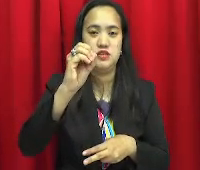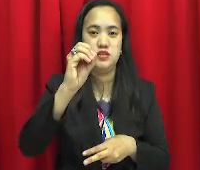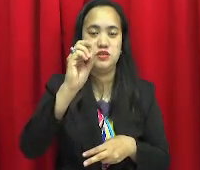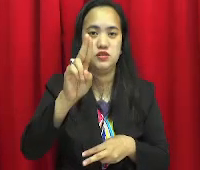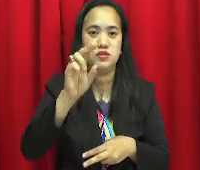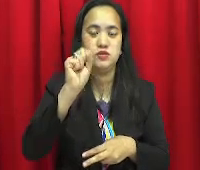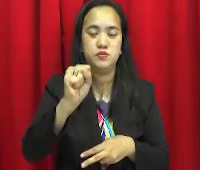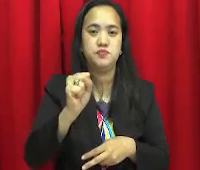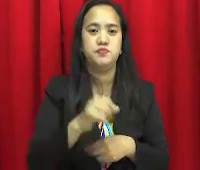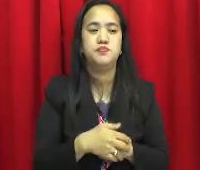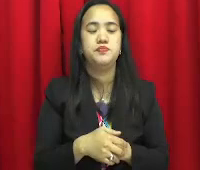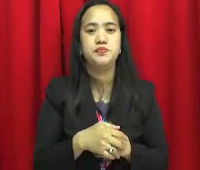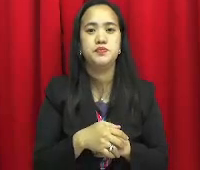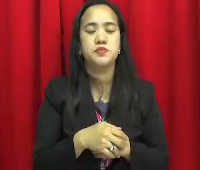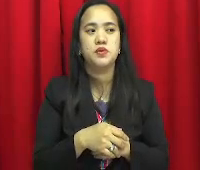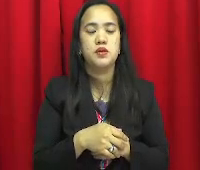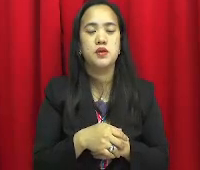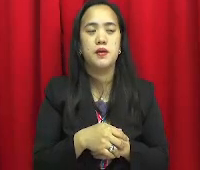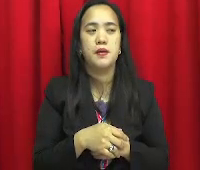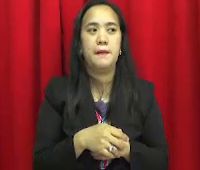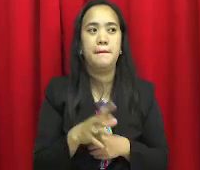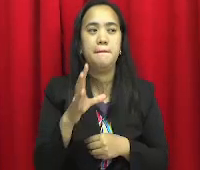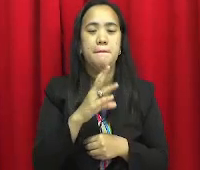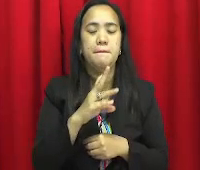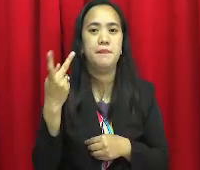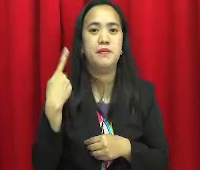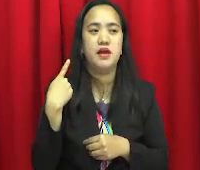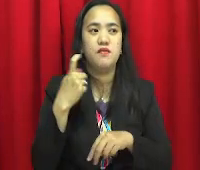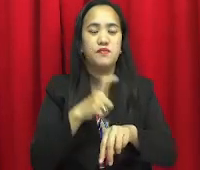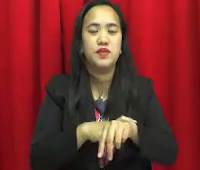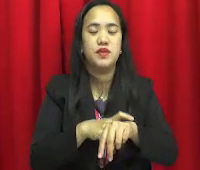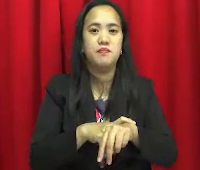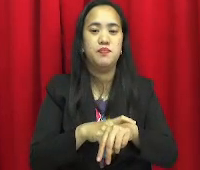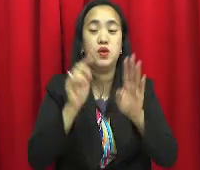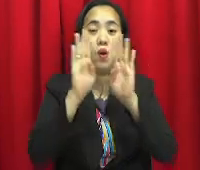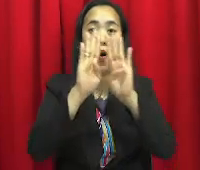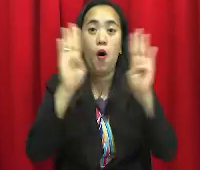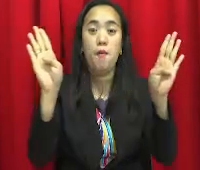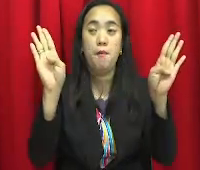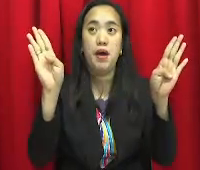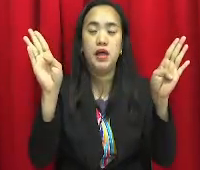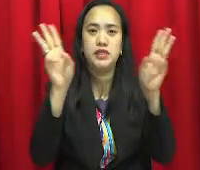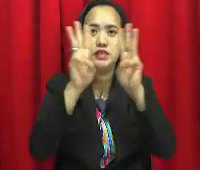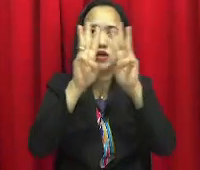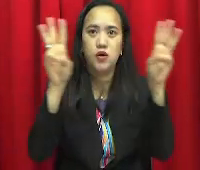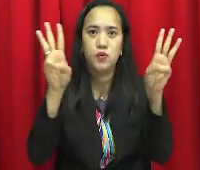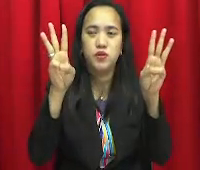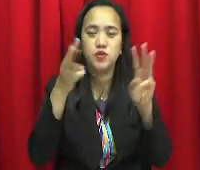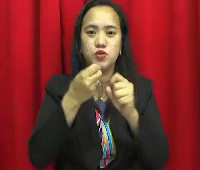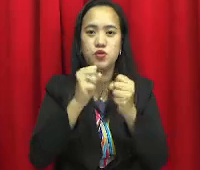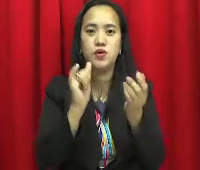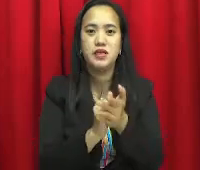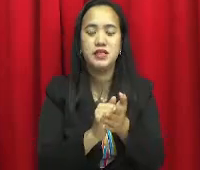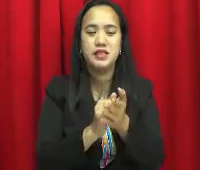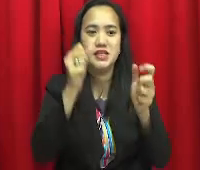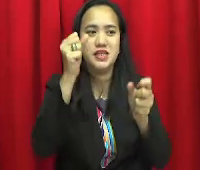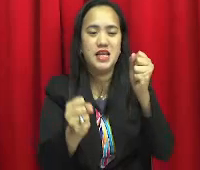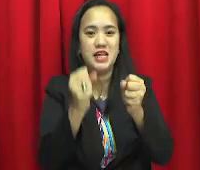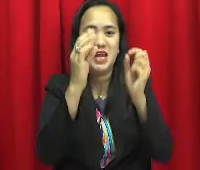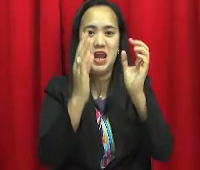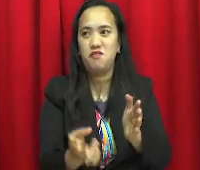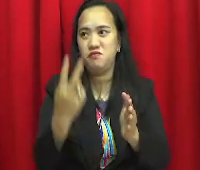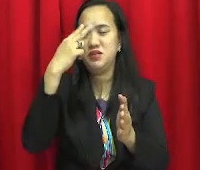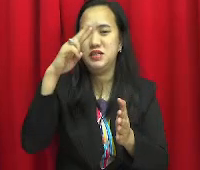mangyari. So pagka sasadyain ko pa yan minsan, bubuksan ko pa yung bintana para makita ako ng driver.